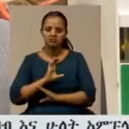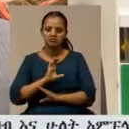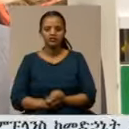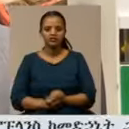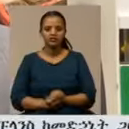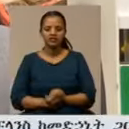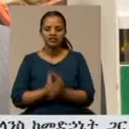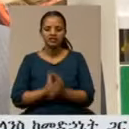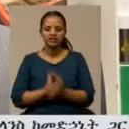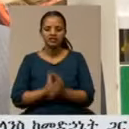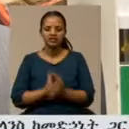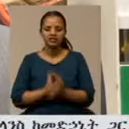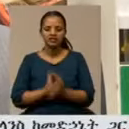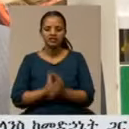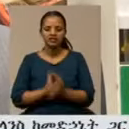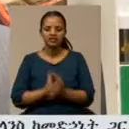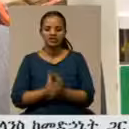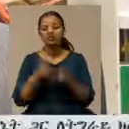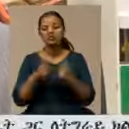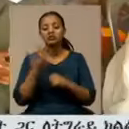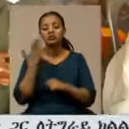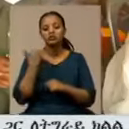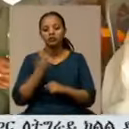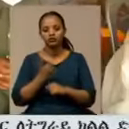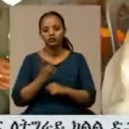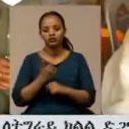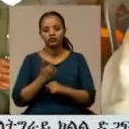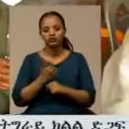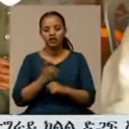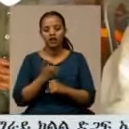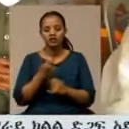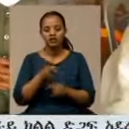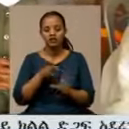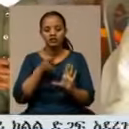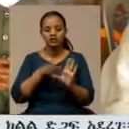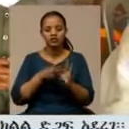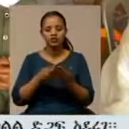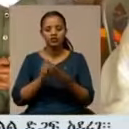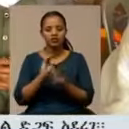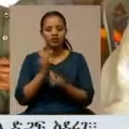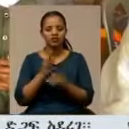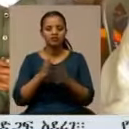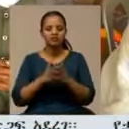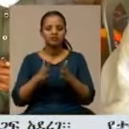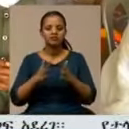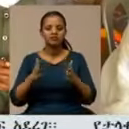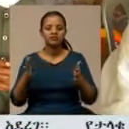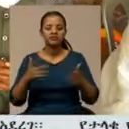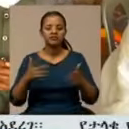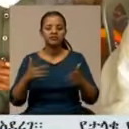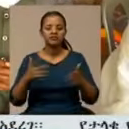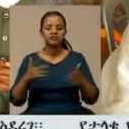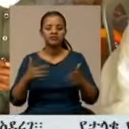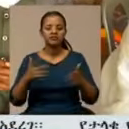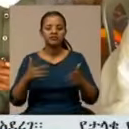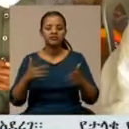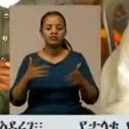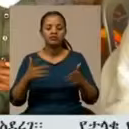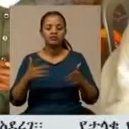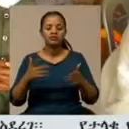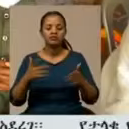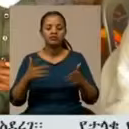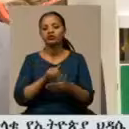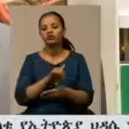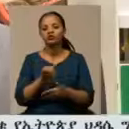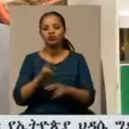ውሎ አቶ የሚመጣበት ሁኔታዎች ነበሩ። እነዚህ ማደያዎች በዚህ ሁኔታ እየተስፋፉ በሚሄዱበት ሰዓት በቅርበት